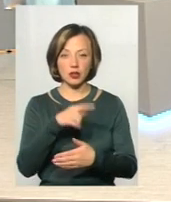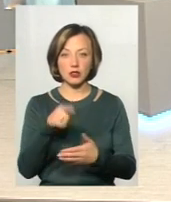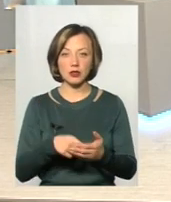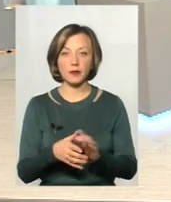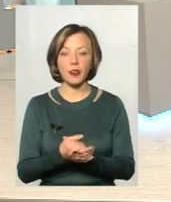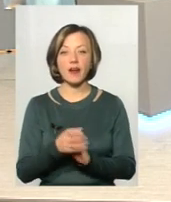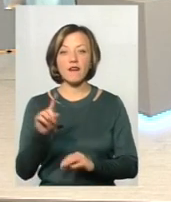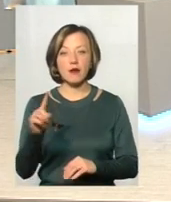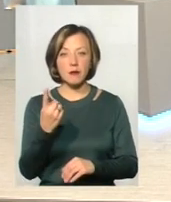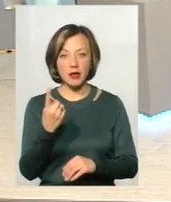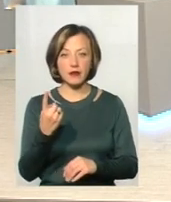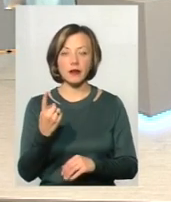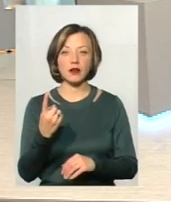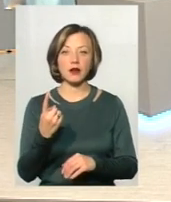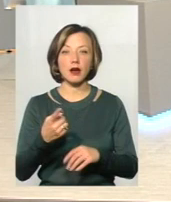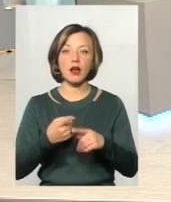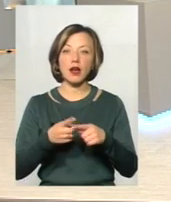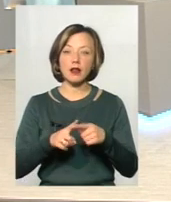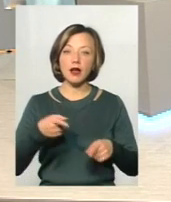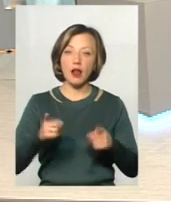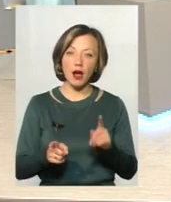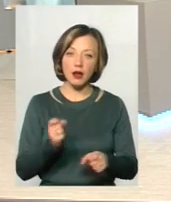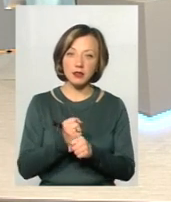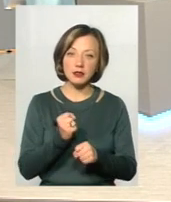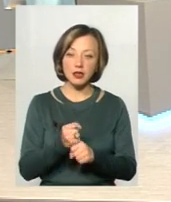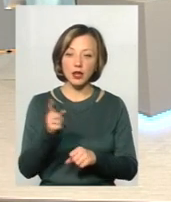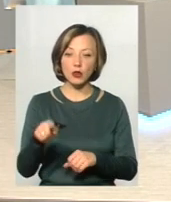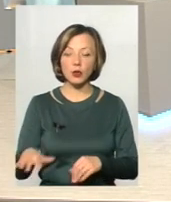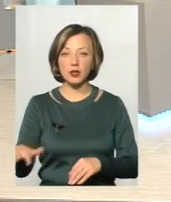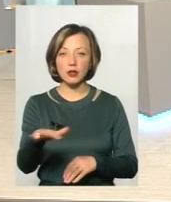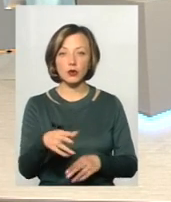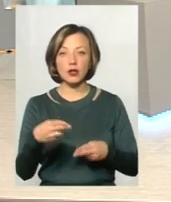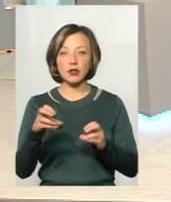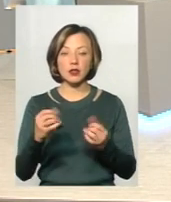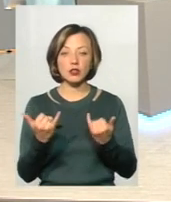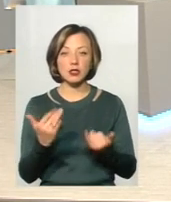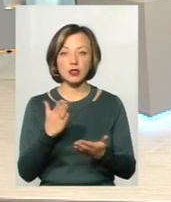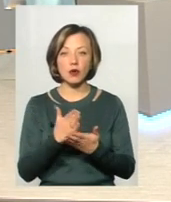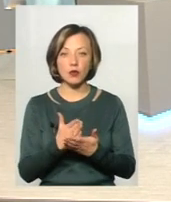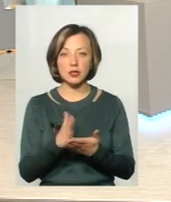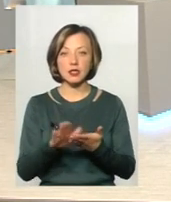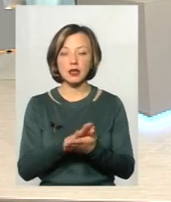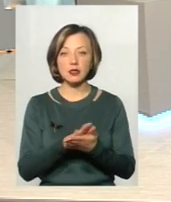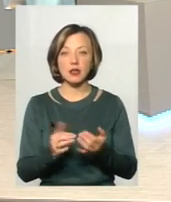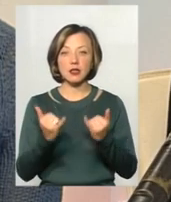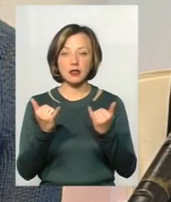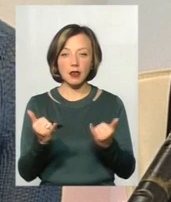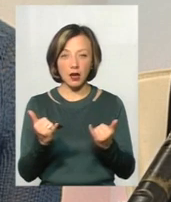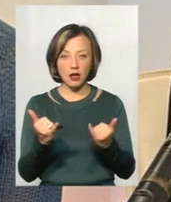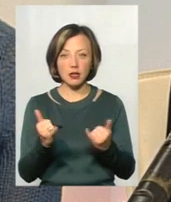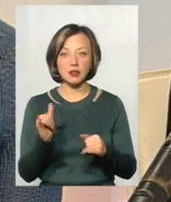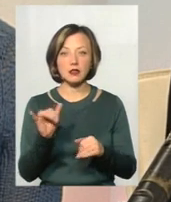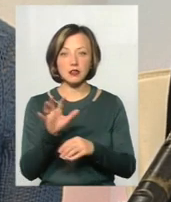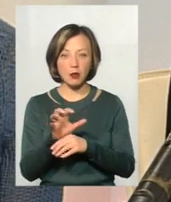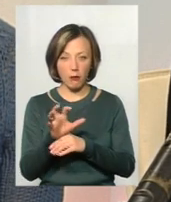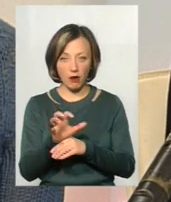во-первых, дійсно реально це зробити. На той території, де там зараз знаходиться, понимаю, стерилізатор для собак,